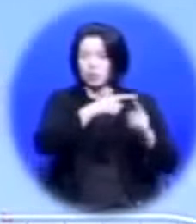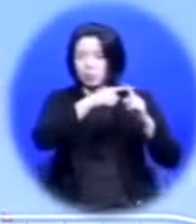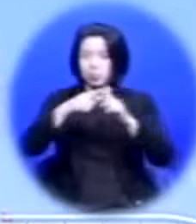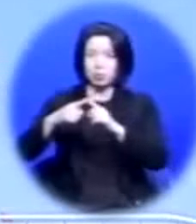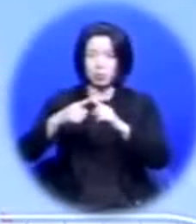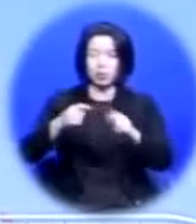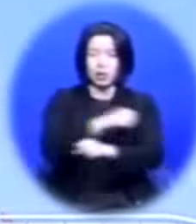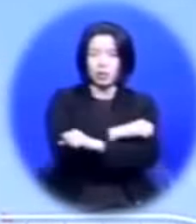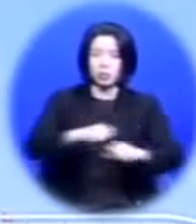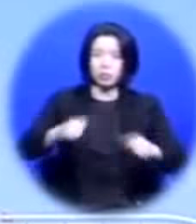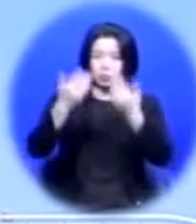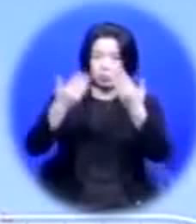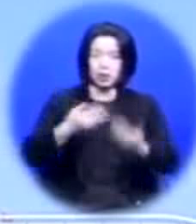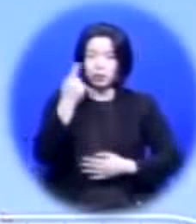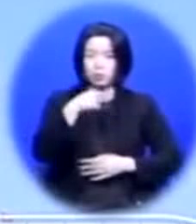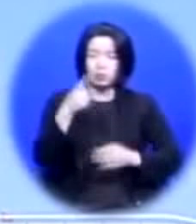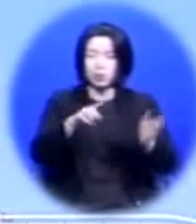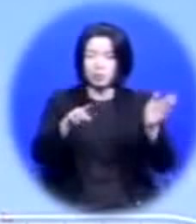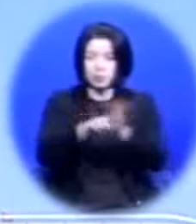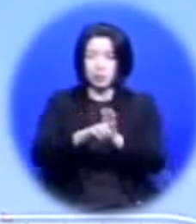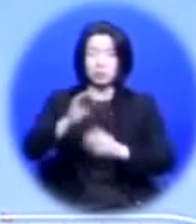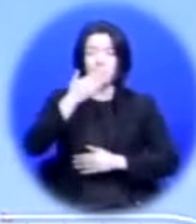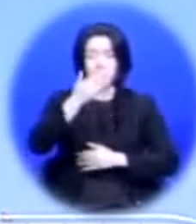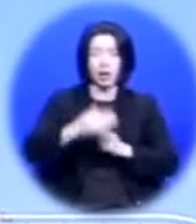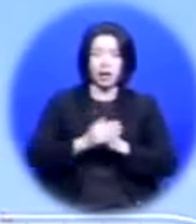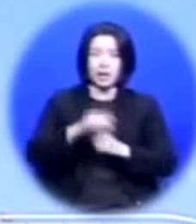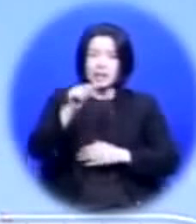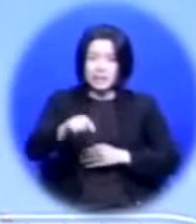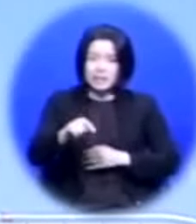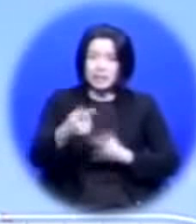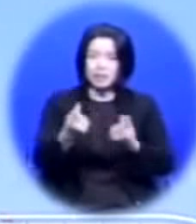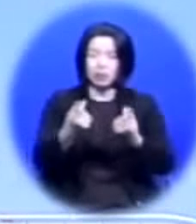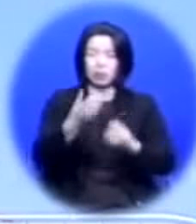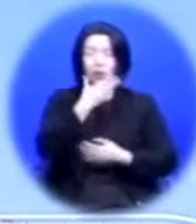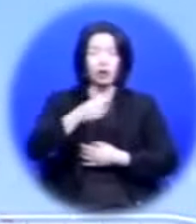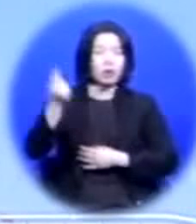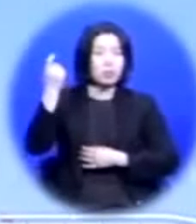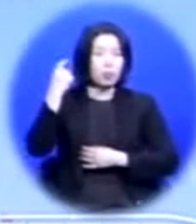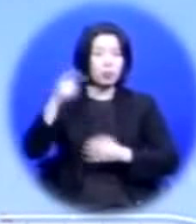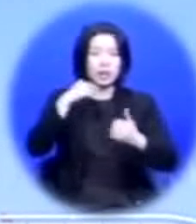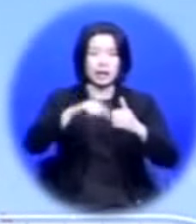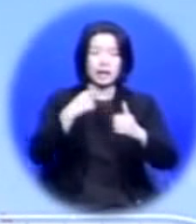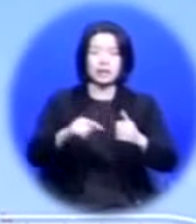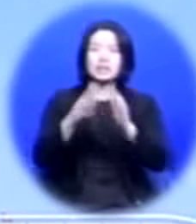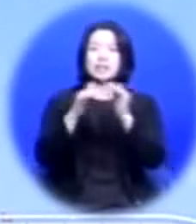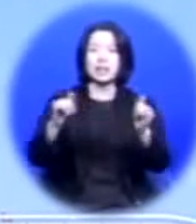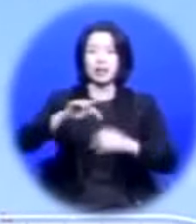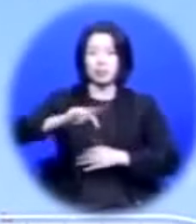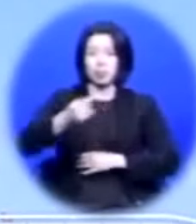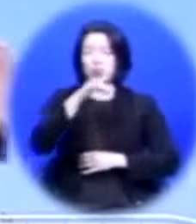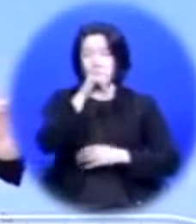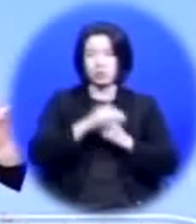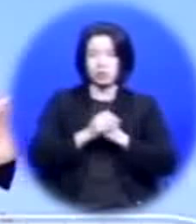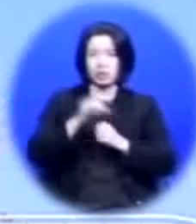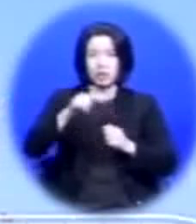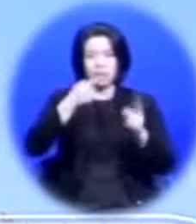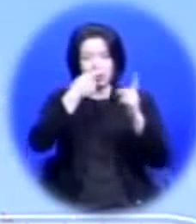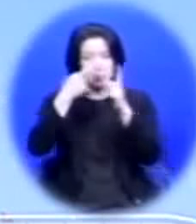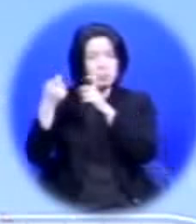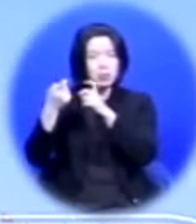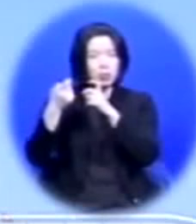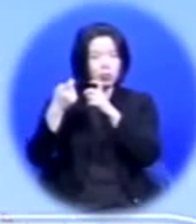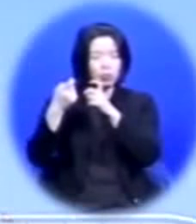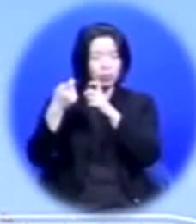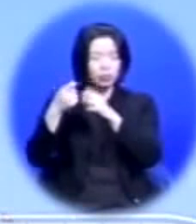믿으면 된다 이런 걸 복음이라고 가르치는 분들도 있습니다 이걸 미혹이라는